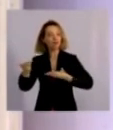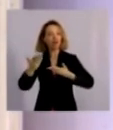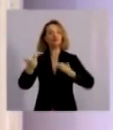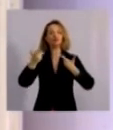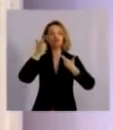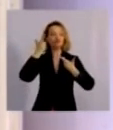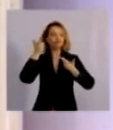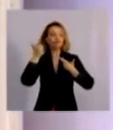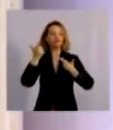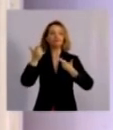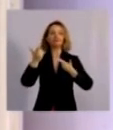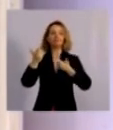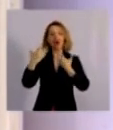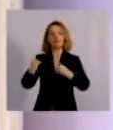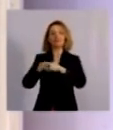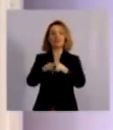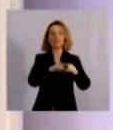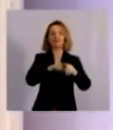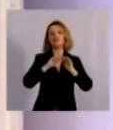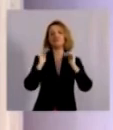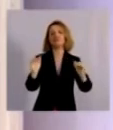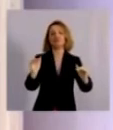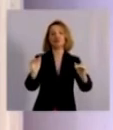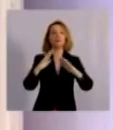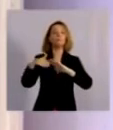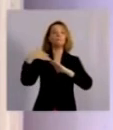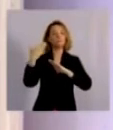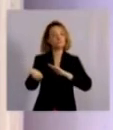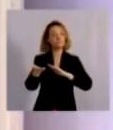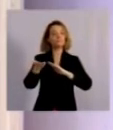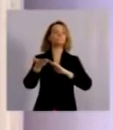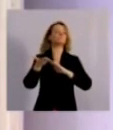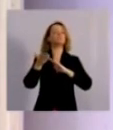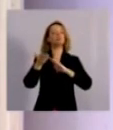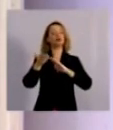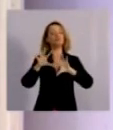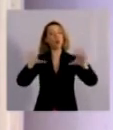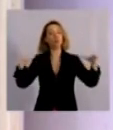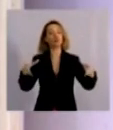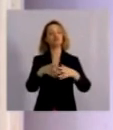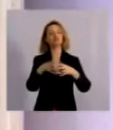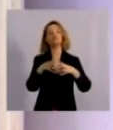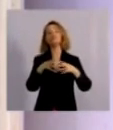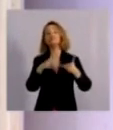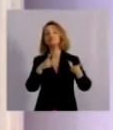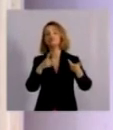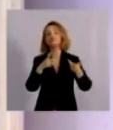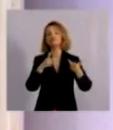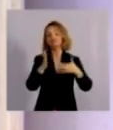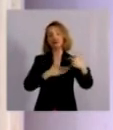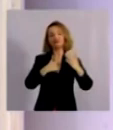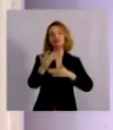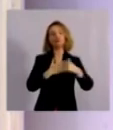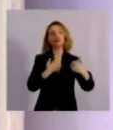τις εθνικές τους αναφορές, διαμορφώνουν την ευρωπαϊκή ταυτότητα προς όφελος των